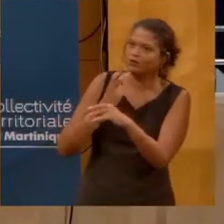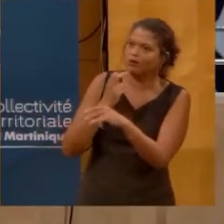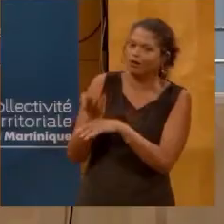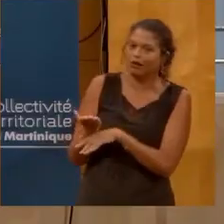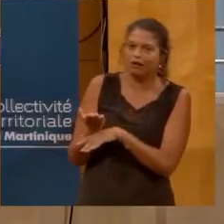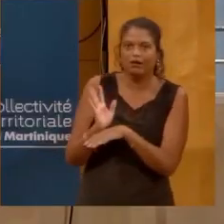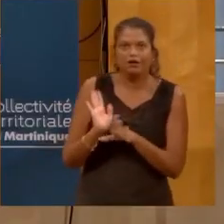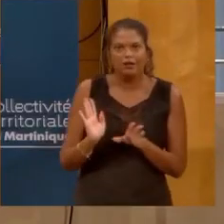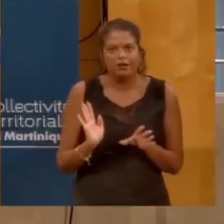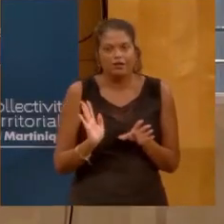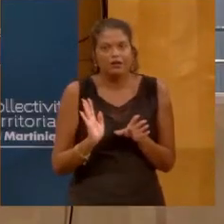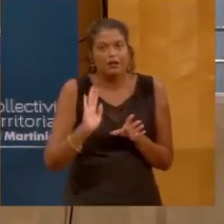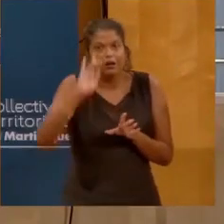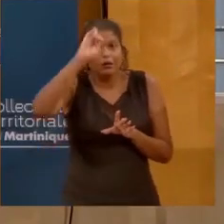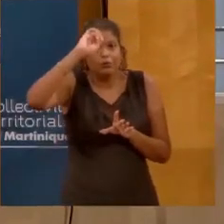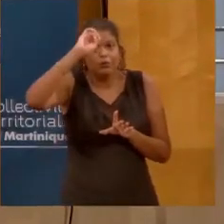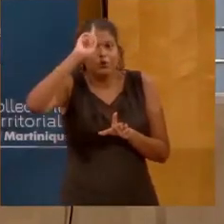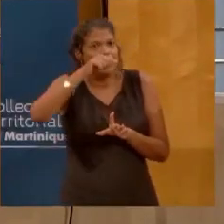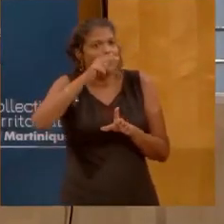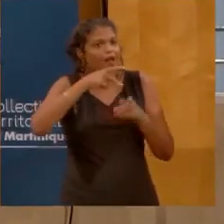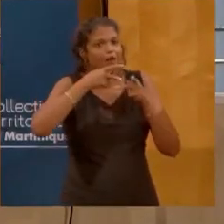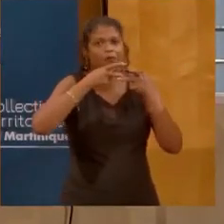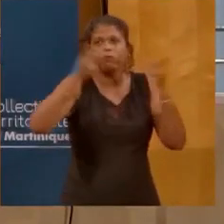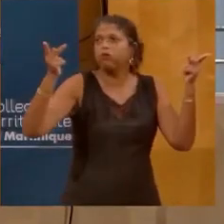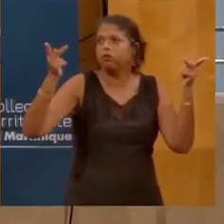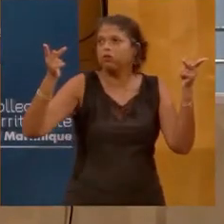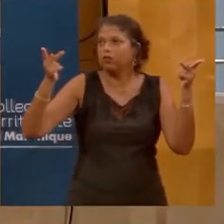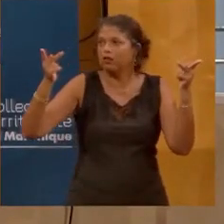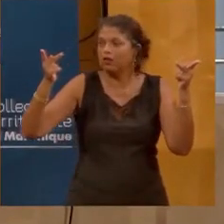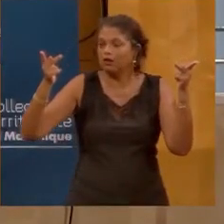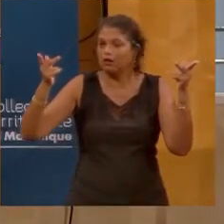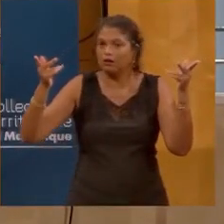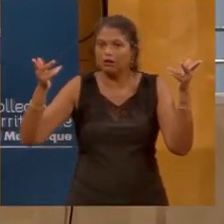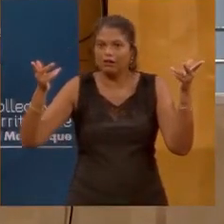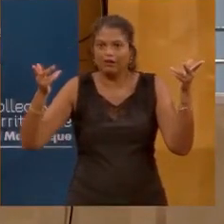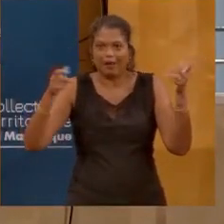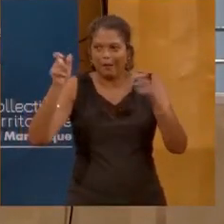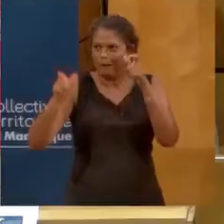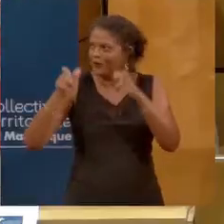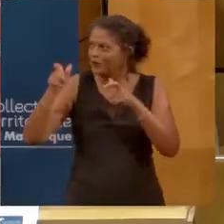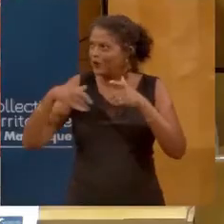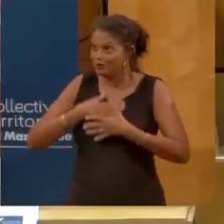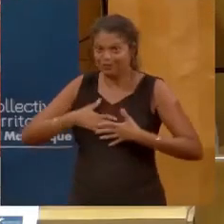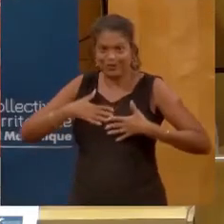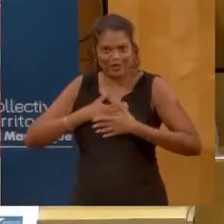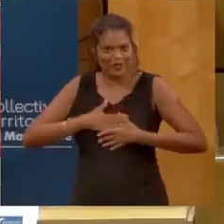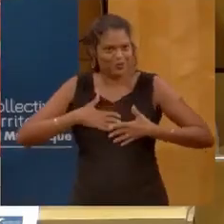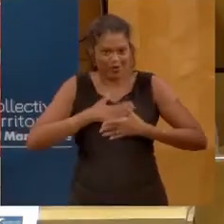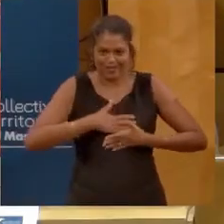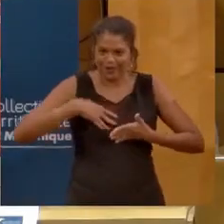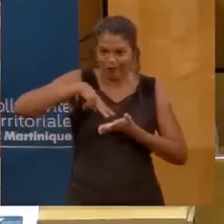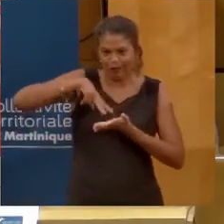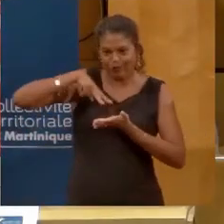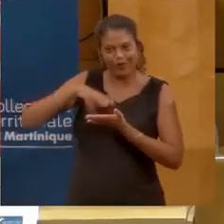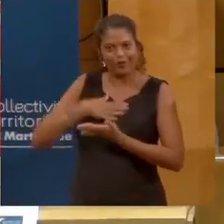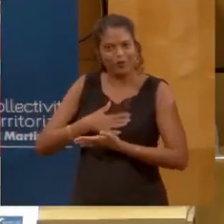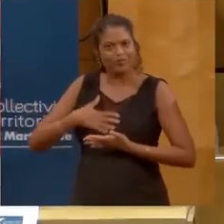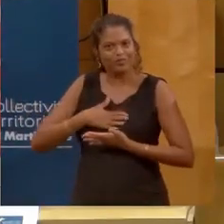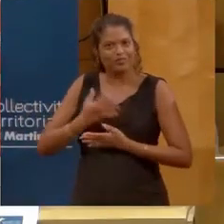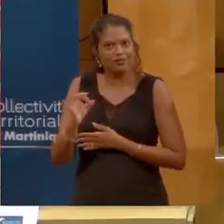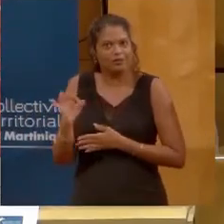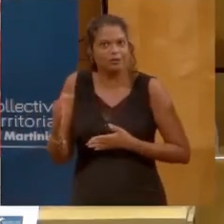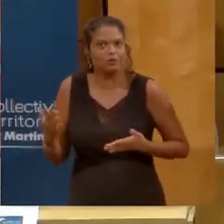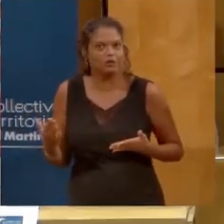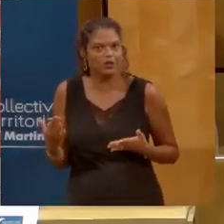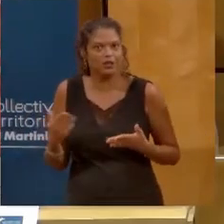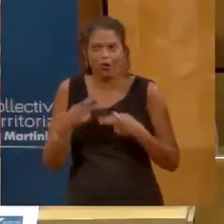Alors, pourquoi faire tout ça d'annonces? Et je vois qu'il y en a qui se réjouissent parce qu'ils croient à vos annonces. On annonce